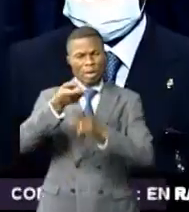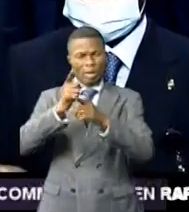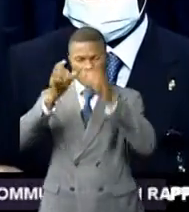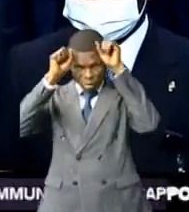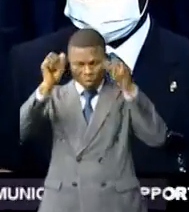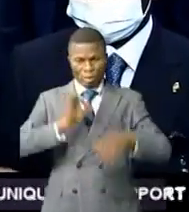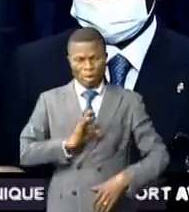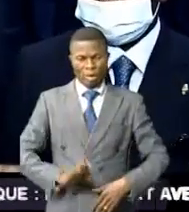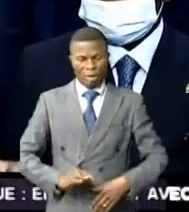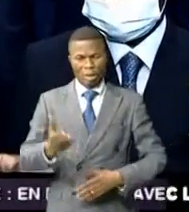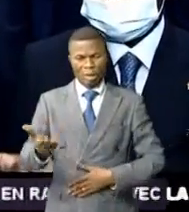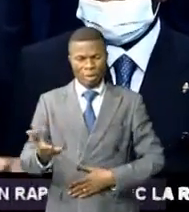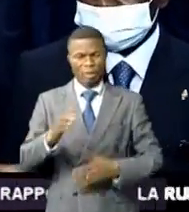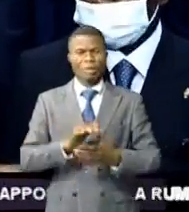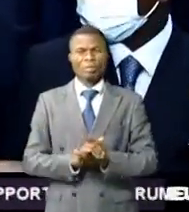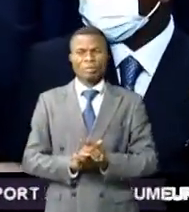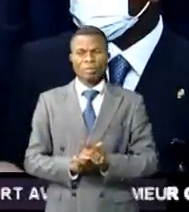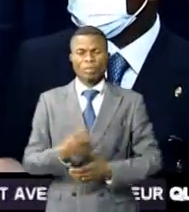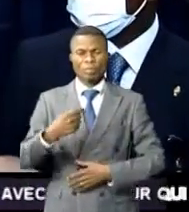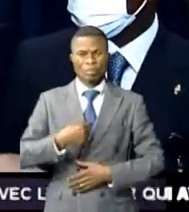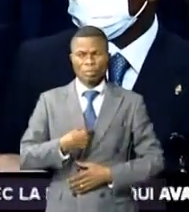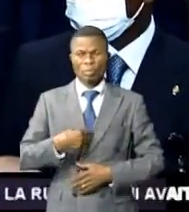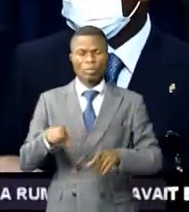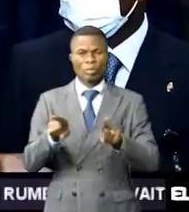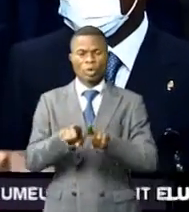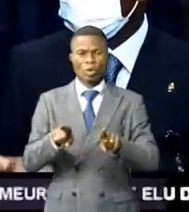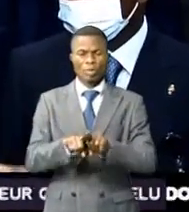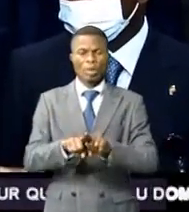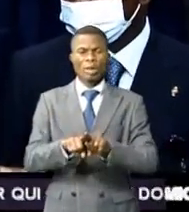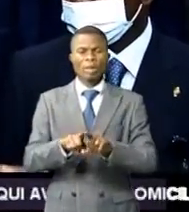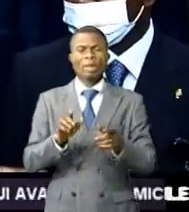de l'organisation panafricaine. Moi,